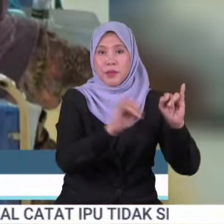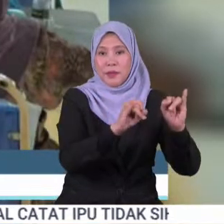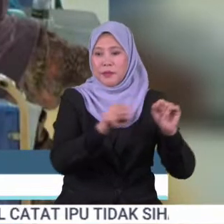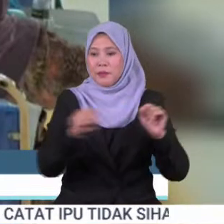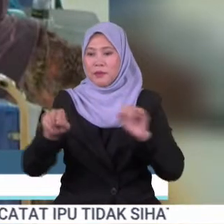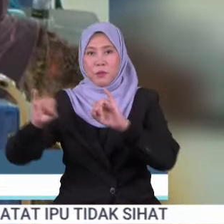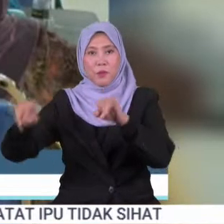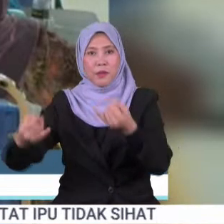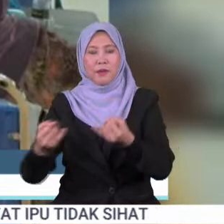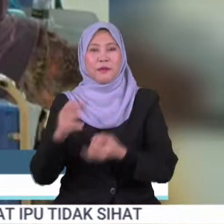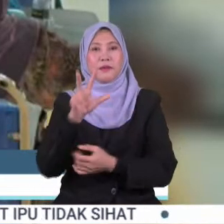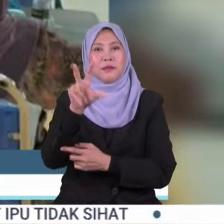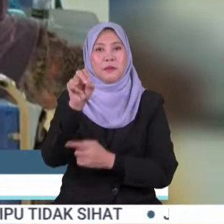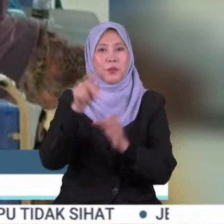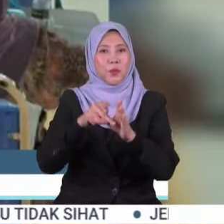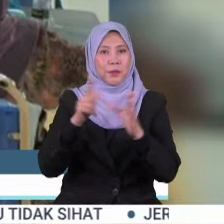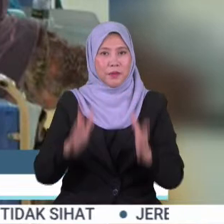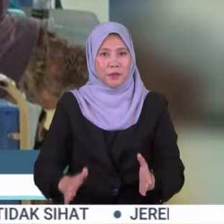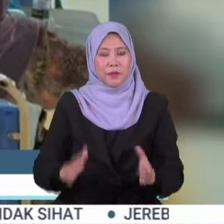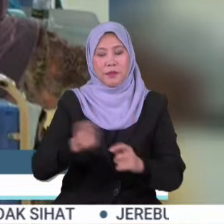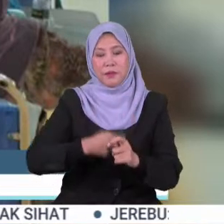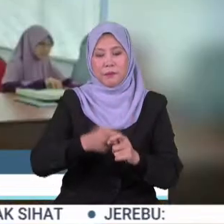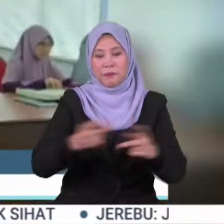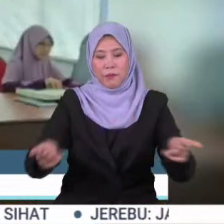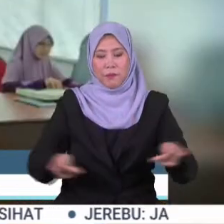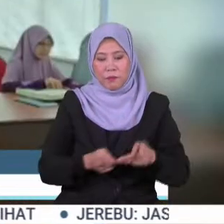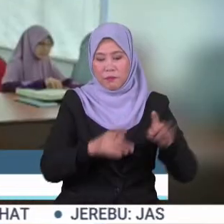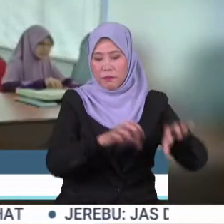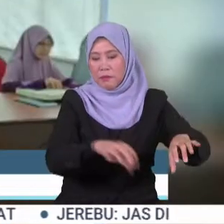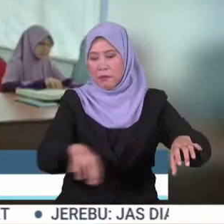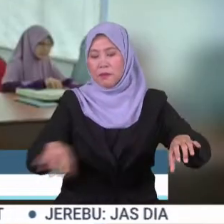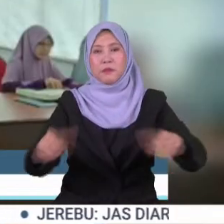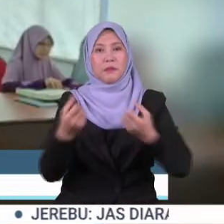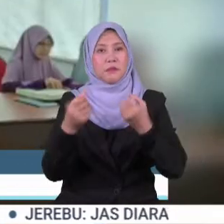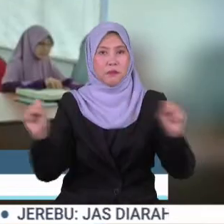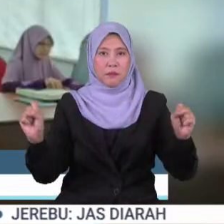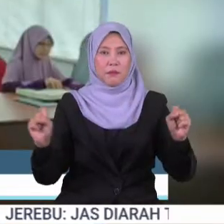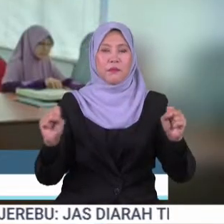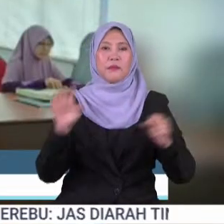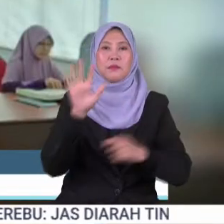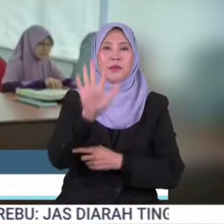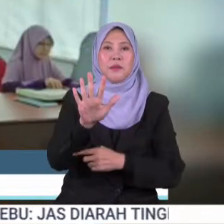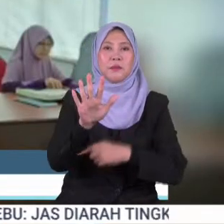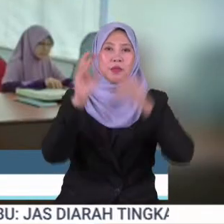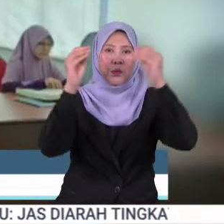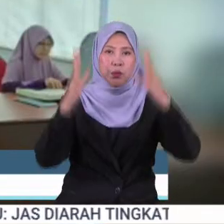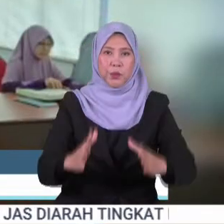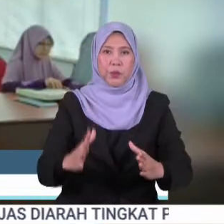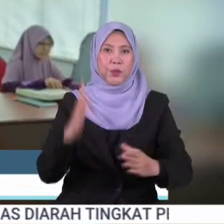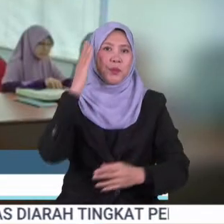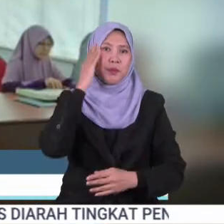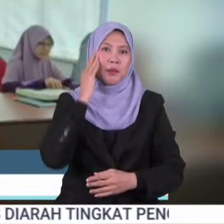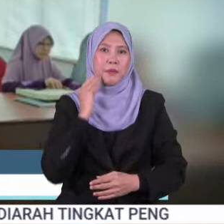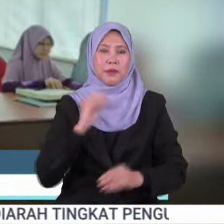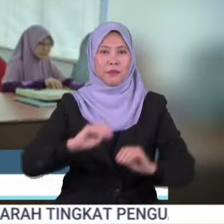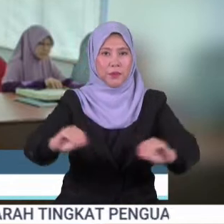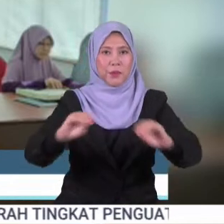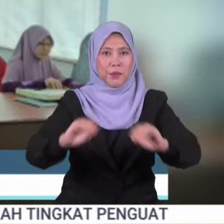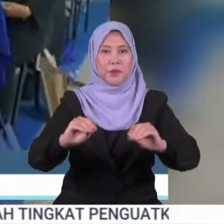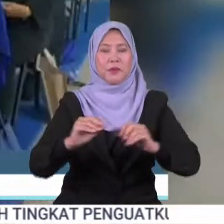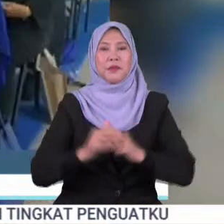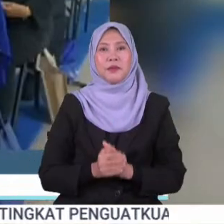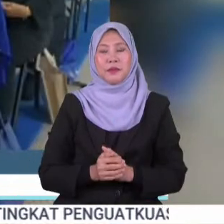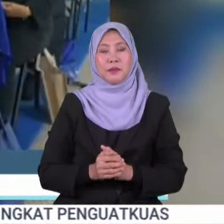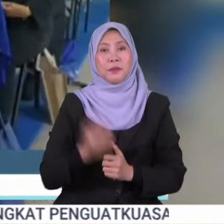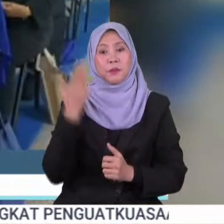Jumaat itu melibatkan 30 peserta di setiap kawasan Dewan Undangan Negeri yang dikendalikan 5 tenaga pengajar berpengalaman. Beliau